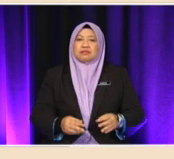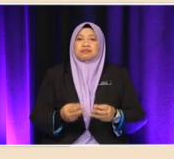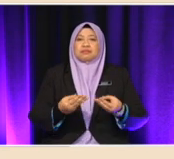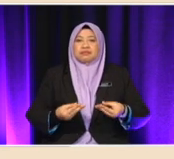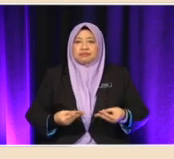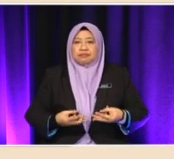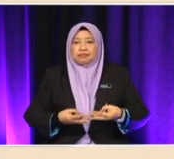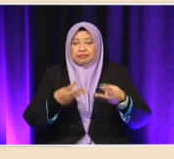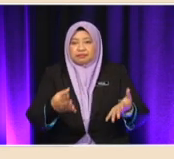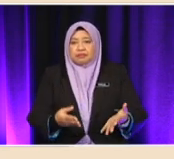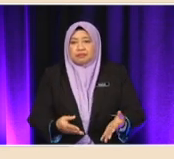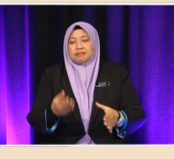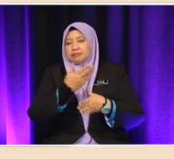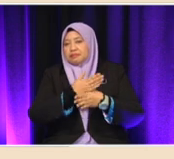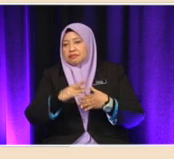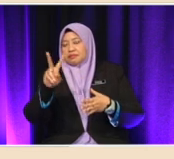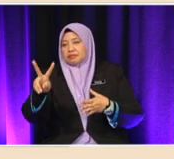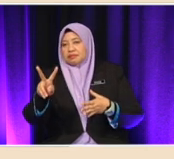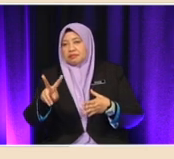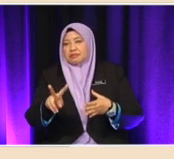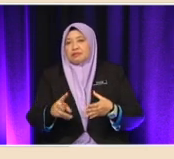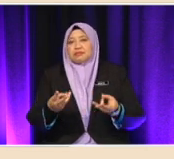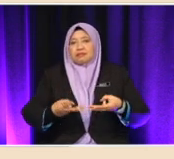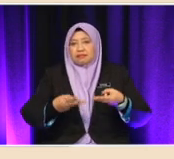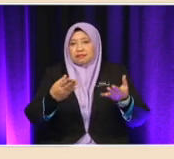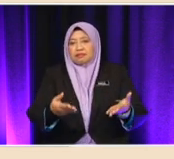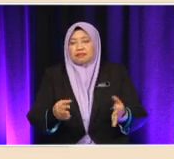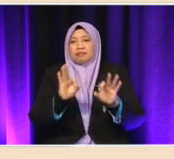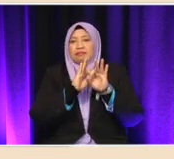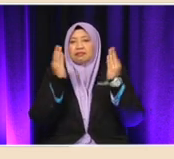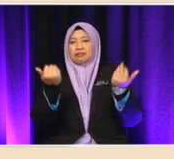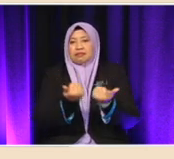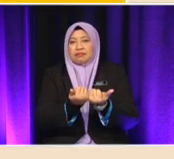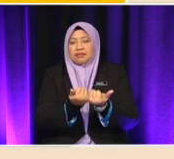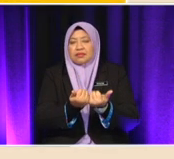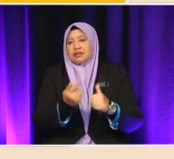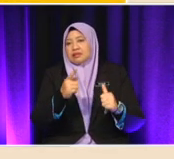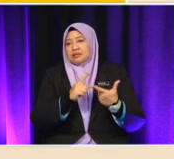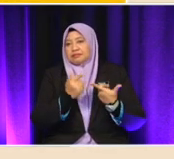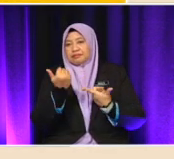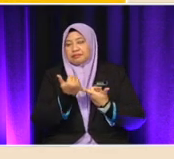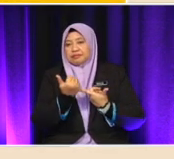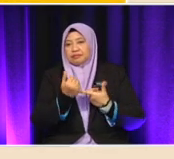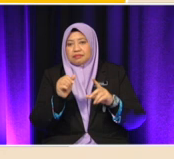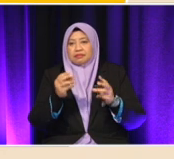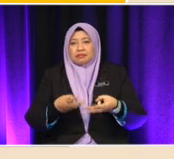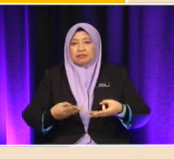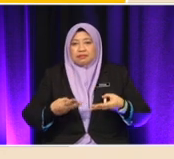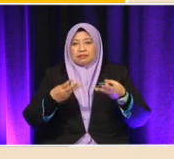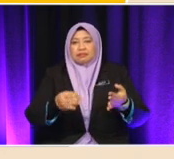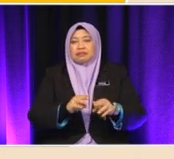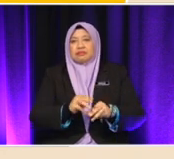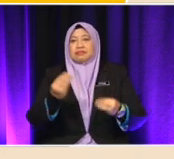terbagi kepada dua kita ada penawaran Firma dan satu lagi kita ada penawaran pasaran